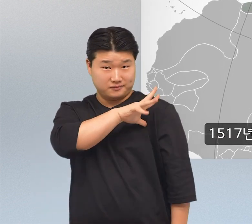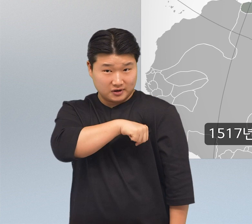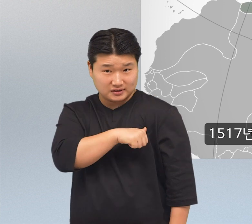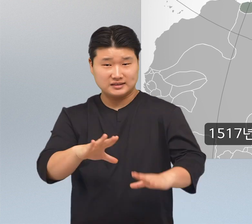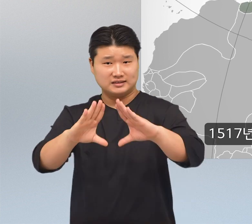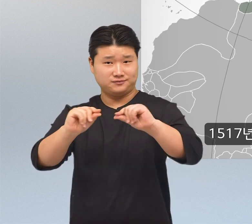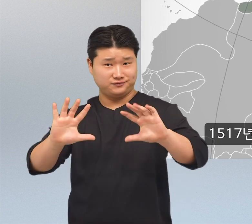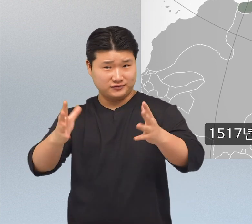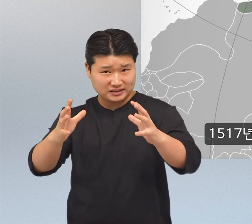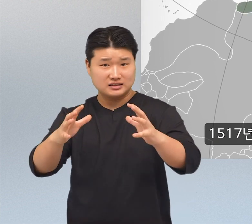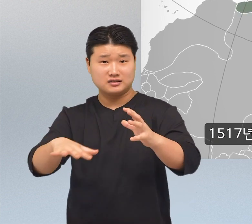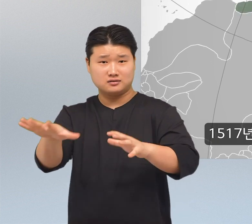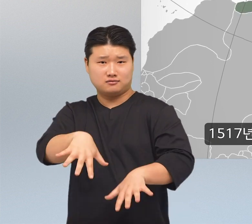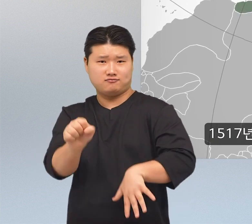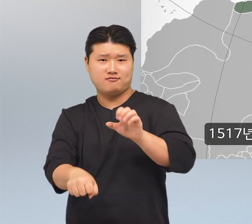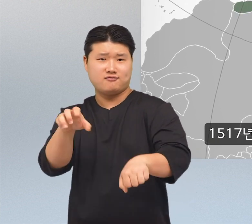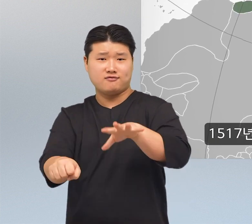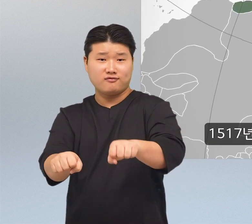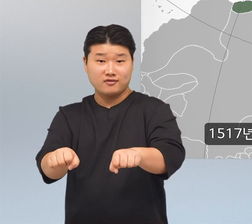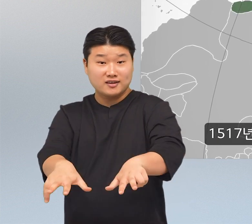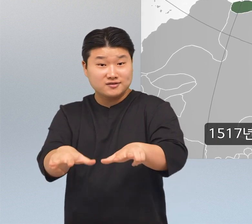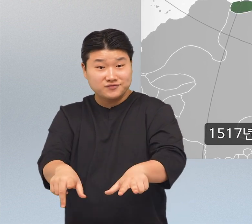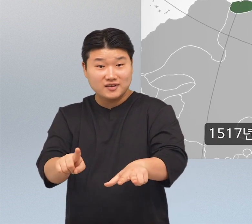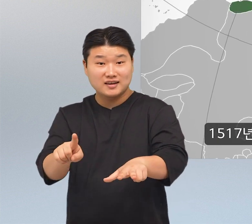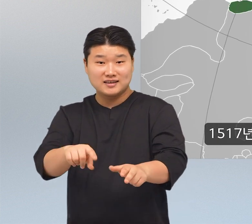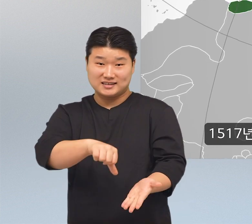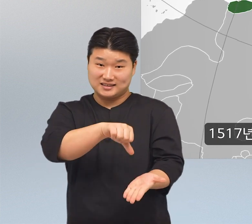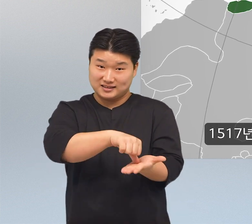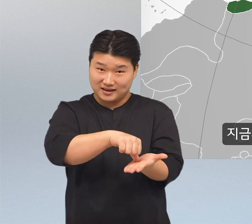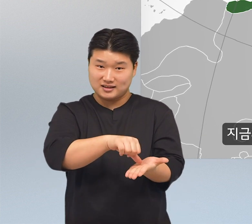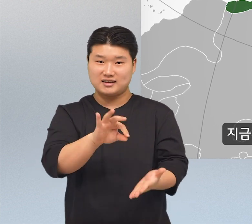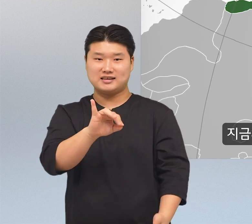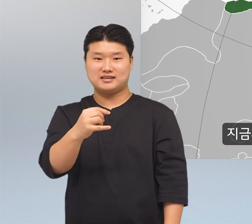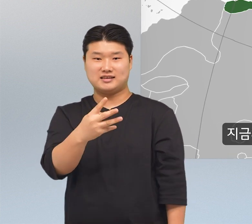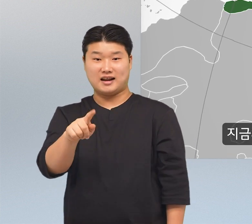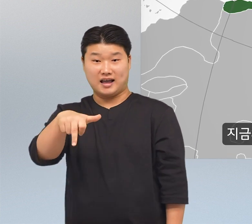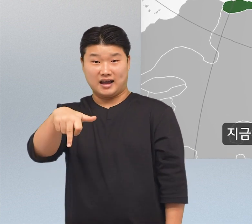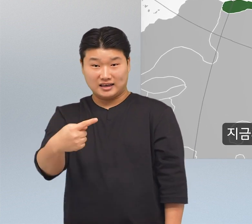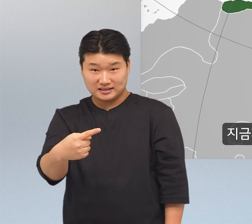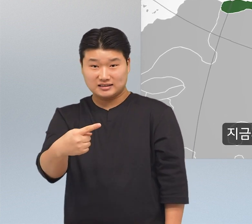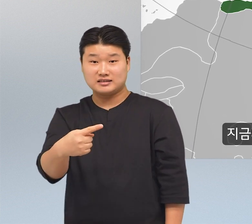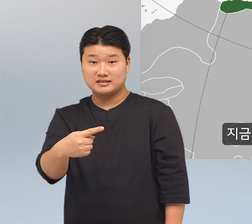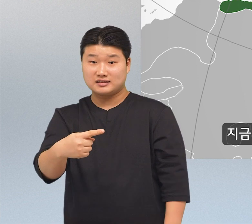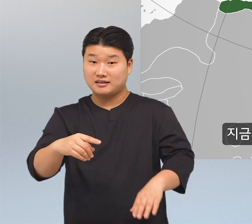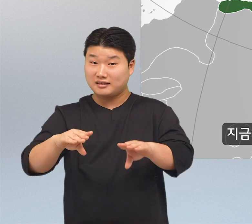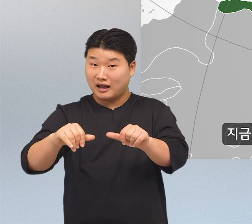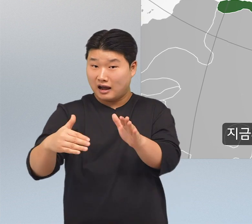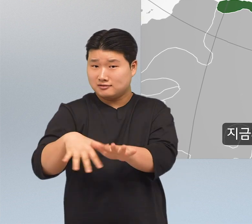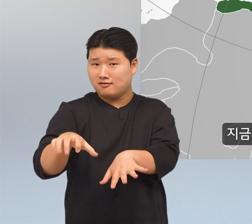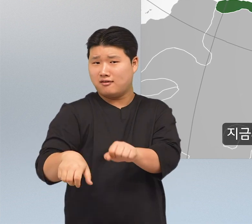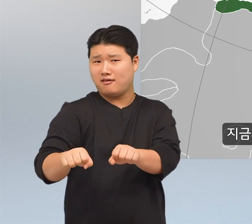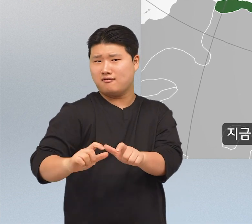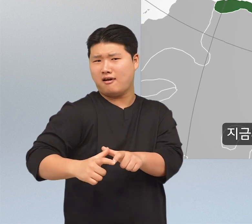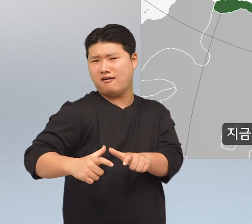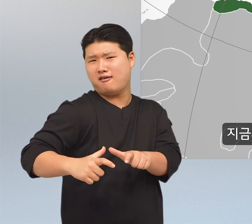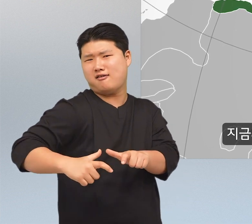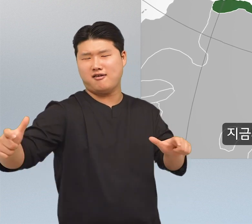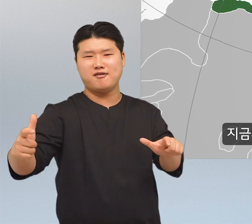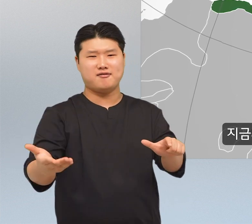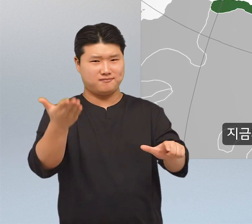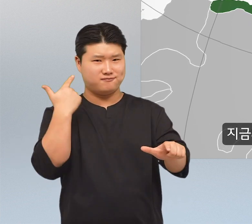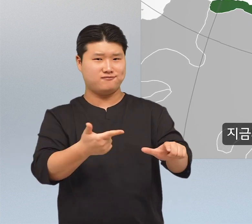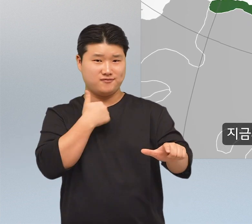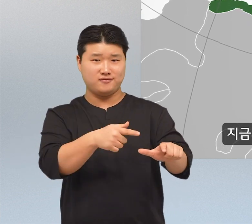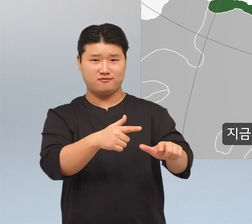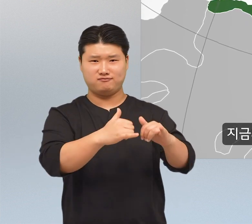1516년에는 시리아, 팔레스타인, 이집트를 정복하고 지금의 이란, 이라크 국경까지